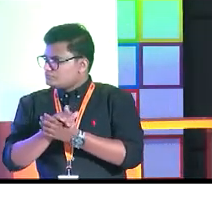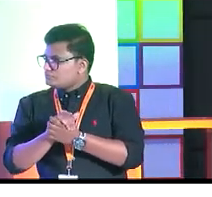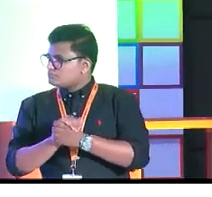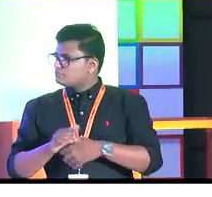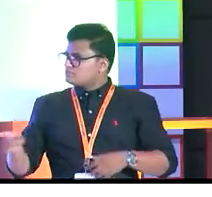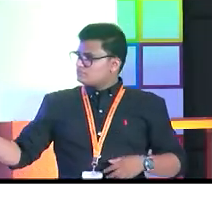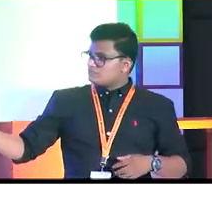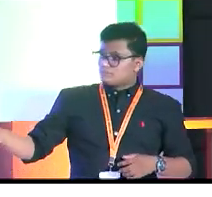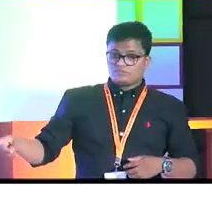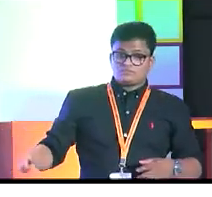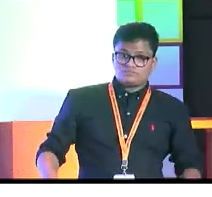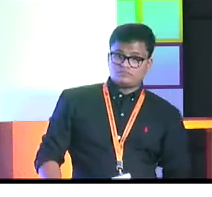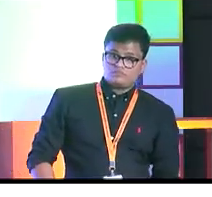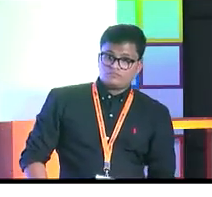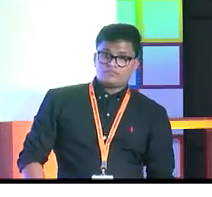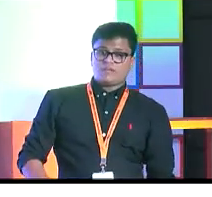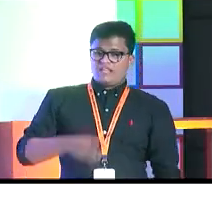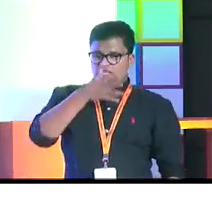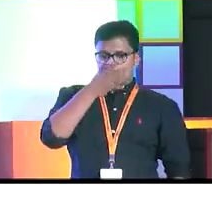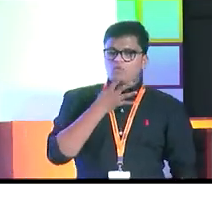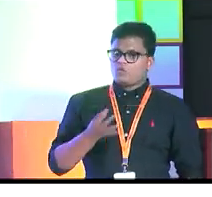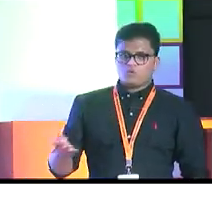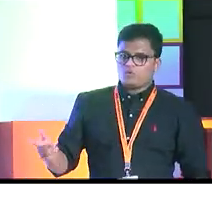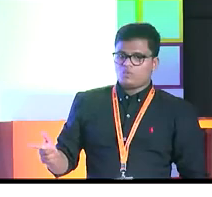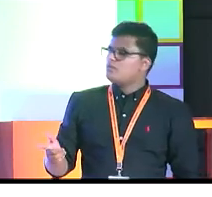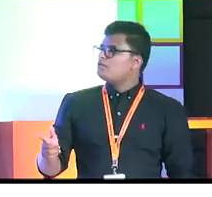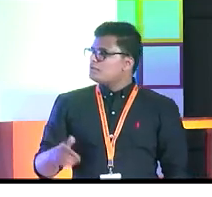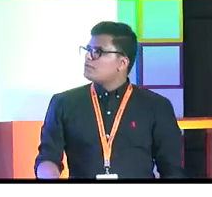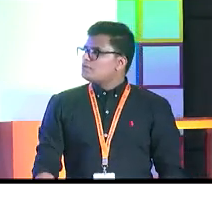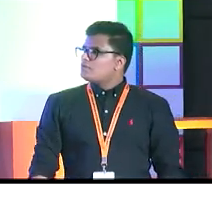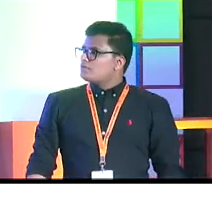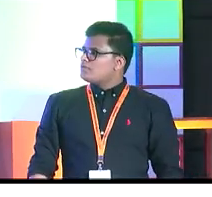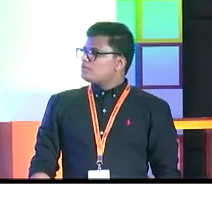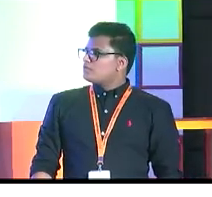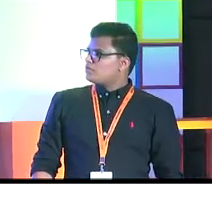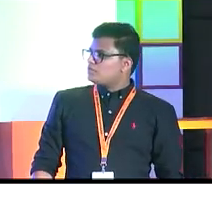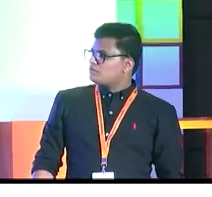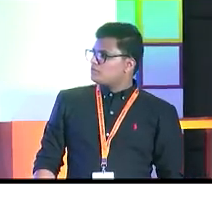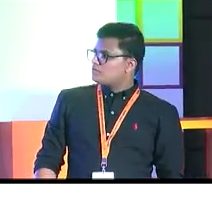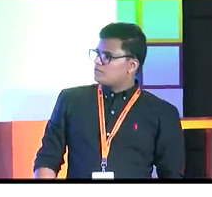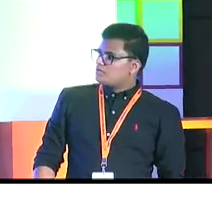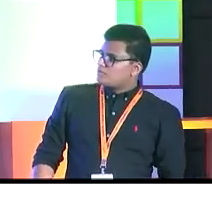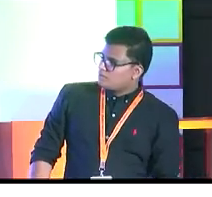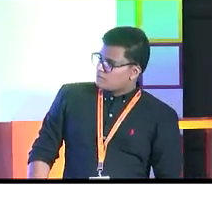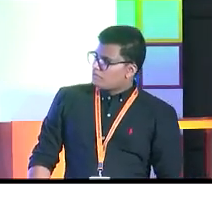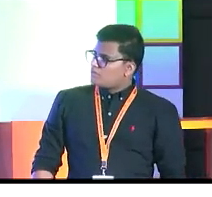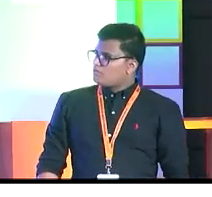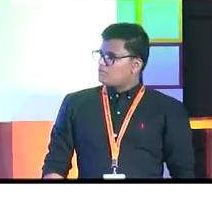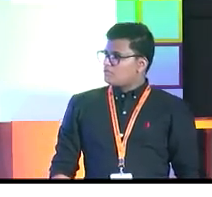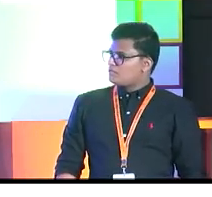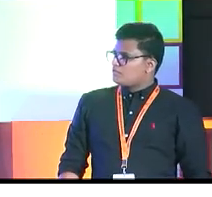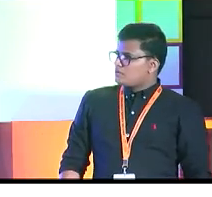फुट आप में से यहाँ जितने लोग बैठे हैं उनके दुख बहुत बड़े हैं मैं जानता हूँ बट वो मेरा दुख था क्योंकि मैं उस 2 साल के